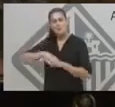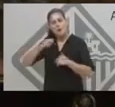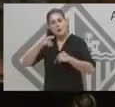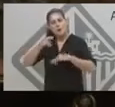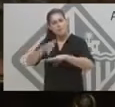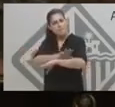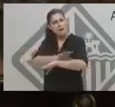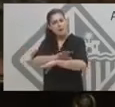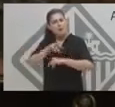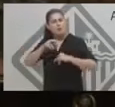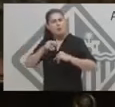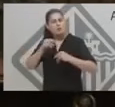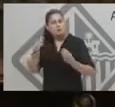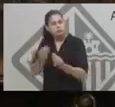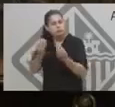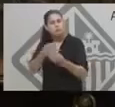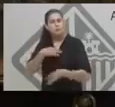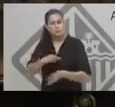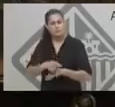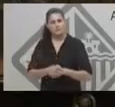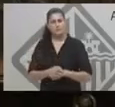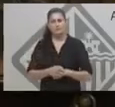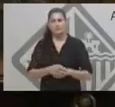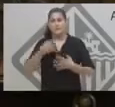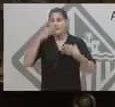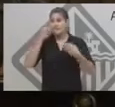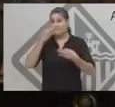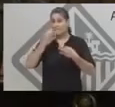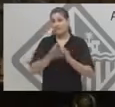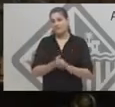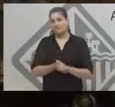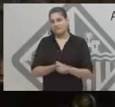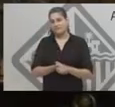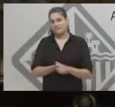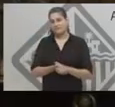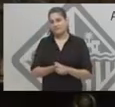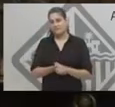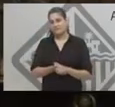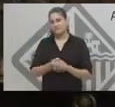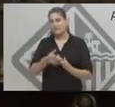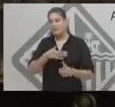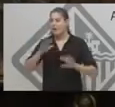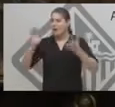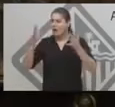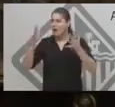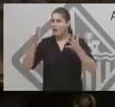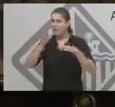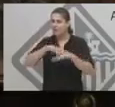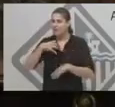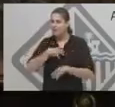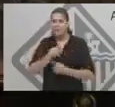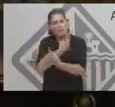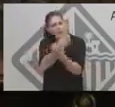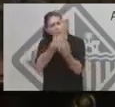els palmesans i totes les palmesanes mereixem. I és vera que voldria demanar un aplaudiment fort per cada un dels funcionaris